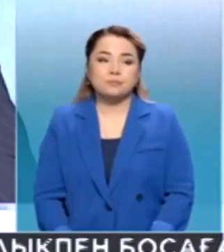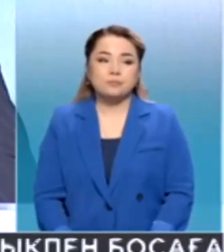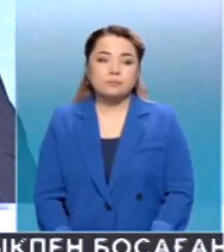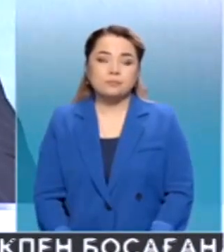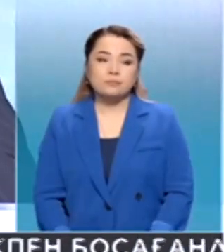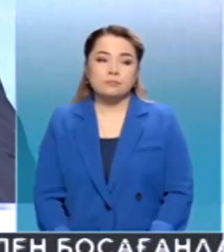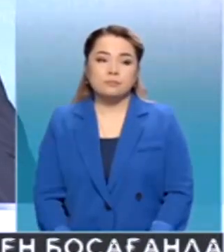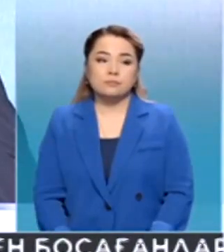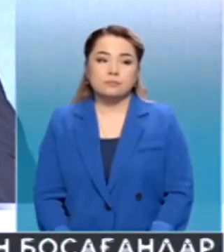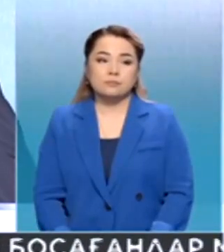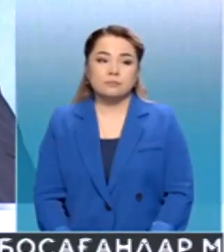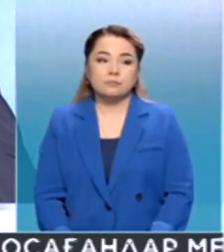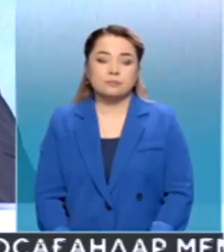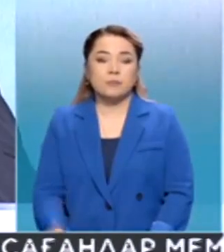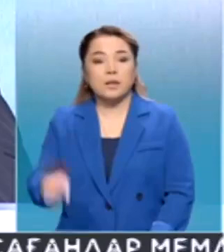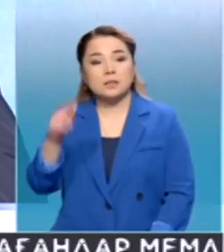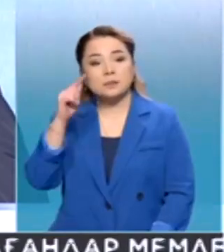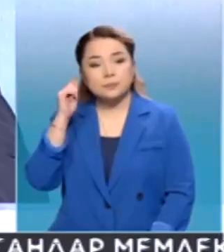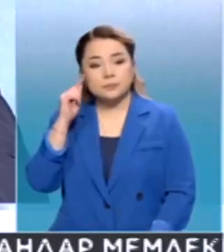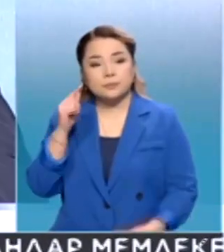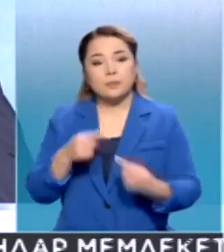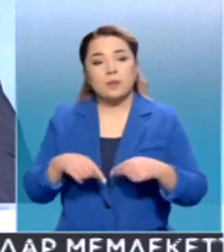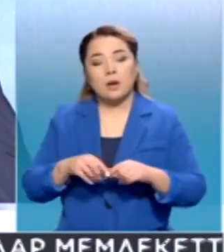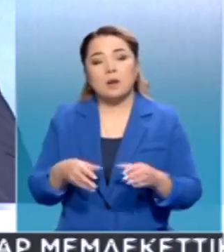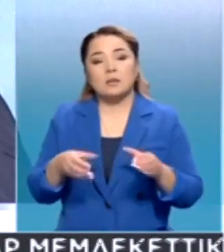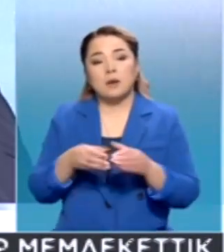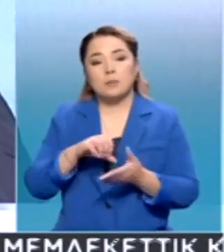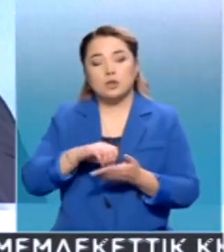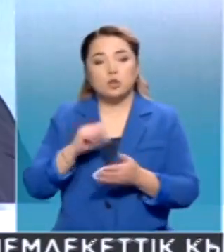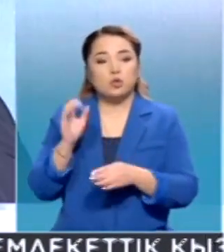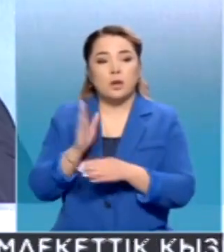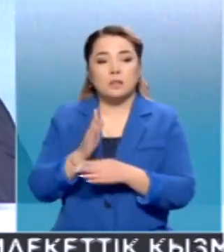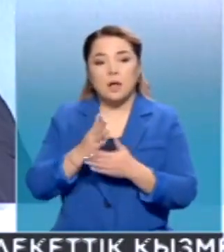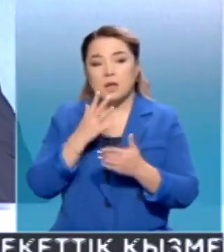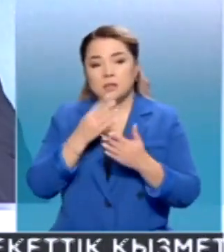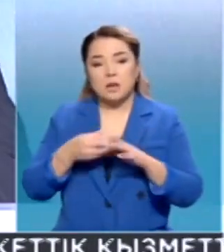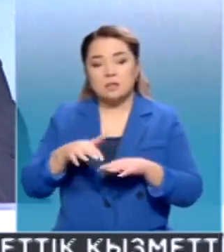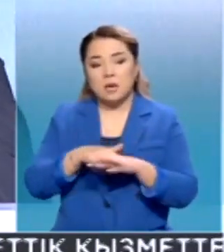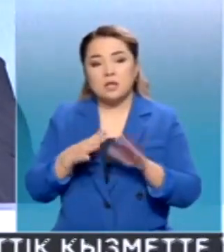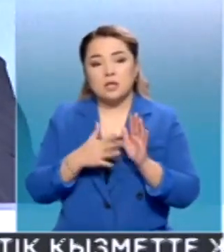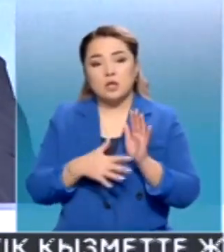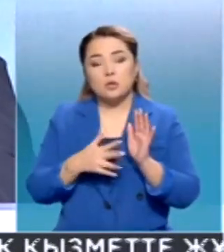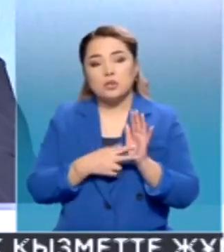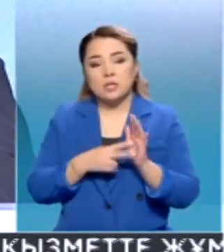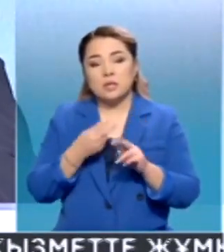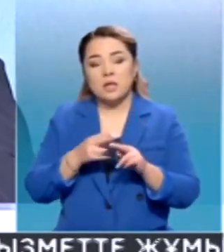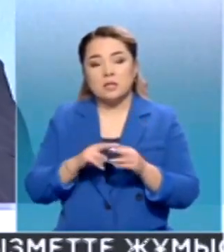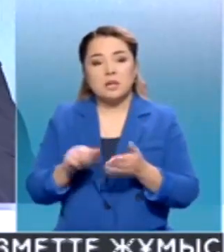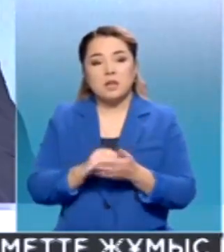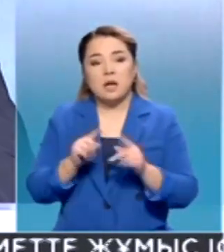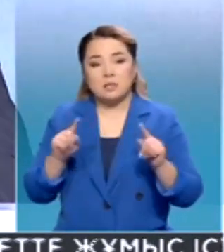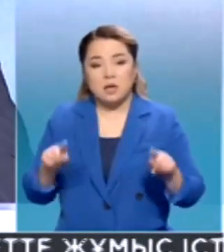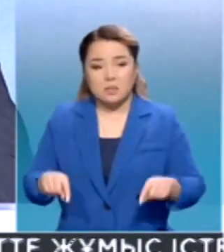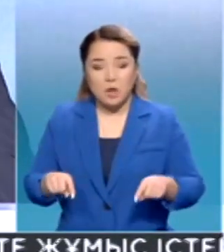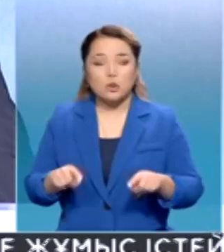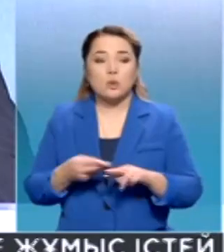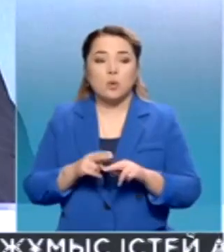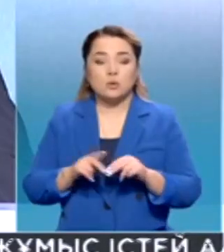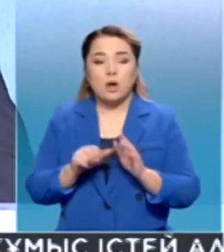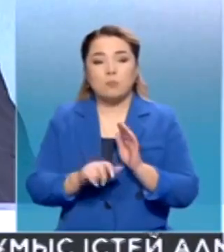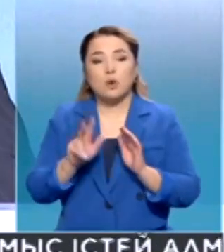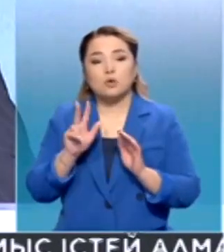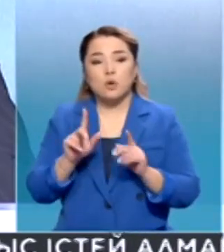Выданные кыргызским органом по сертификации. Комитеттің ұйғарымымен заңсыз рәсім берген 77 сәйкестік декларациясы және 63